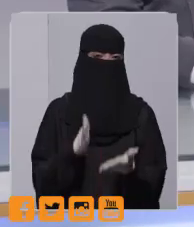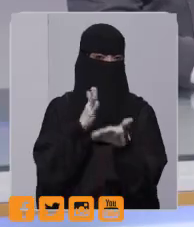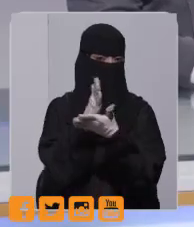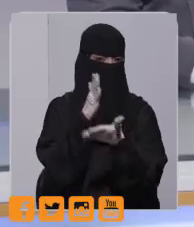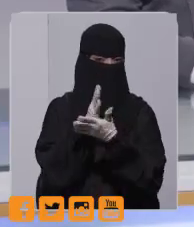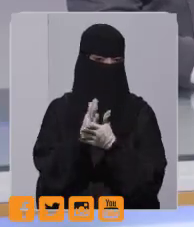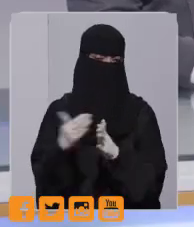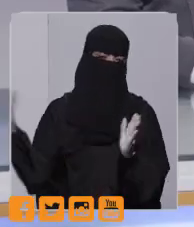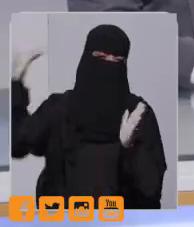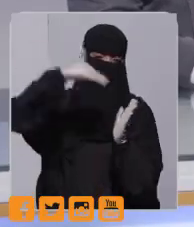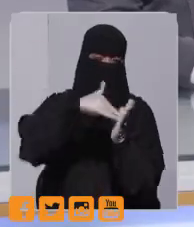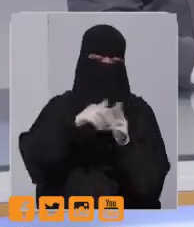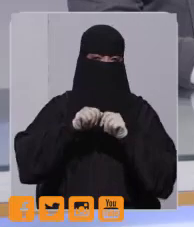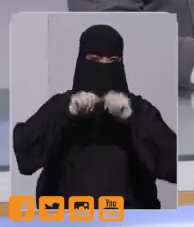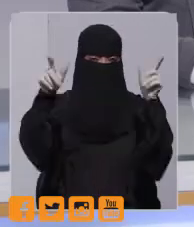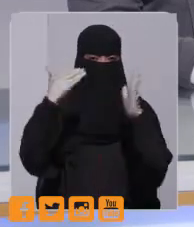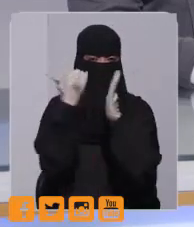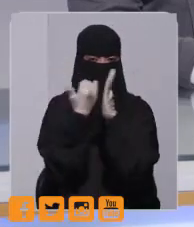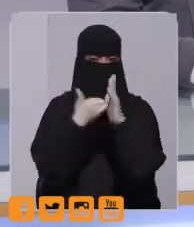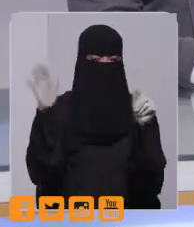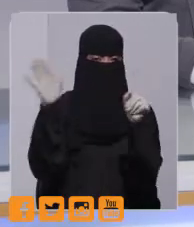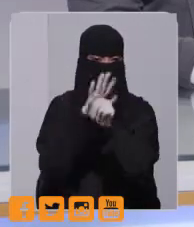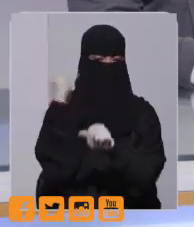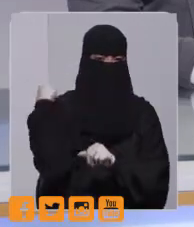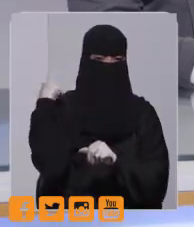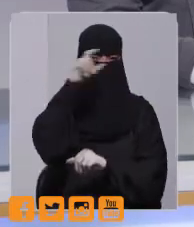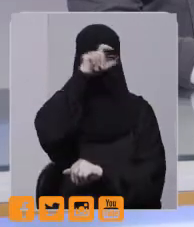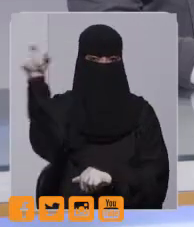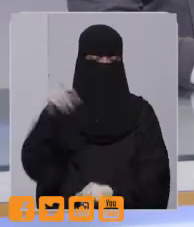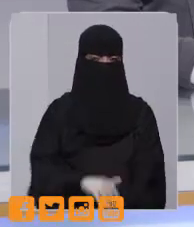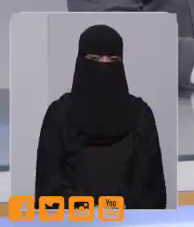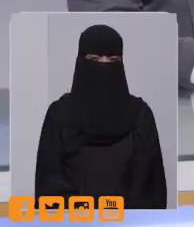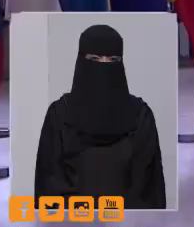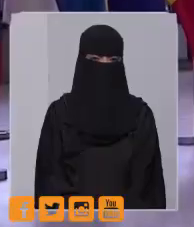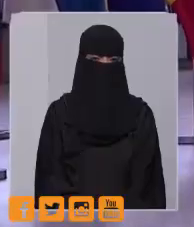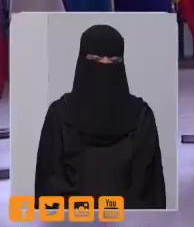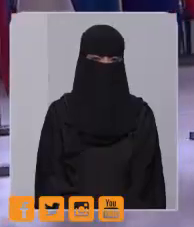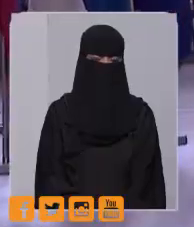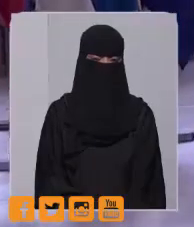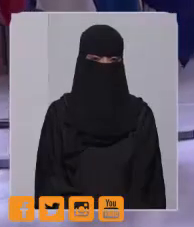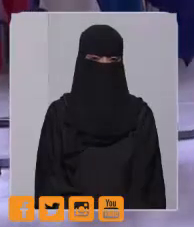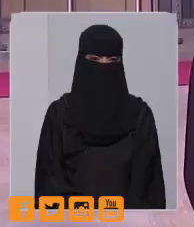متابعينا الكرام وصلنا معكم الى ختام النشر واليكم تذكير بابرز ما جاء فيها